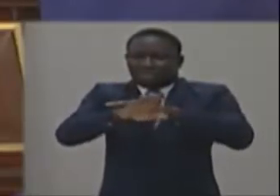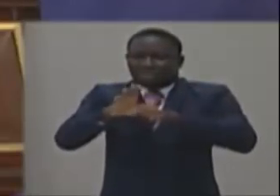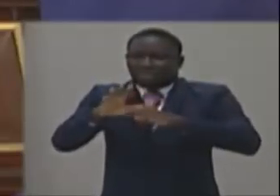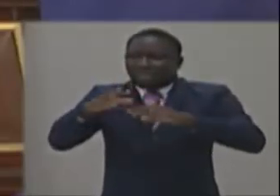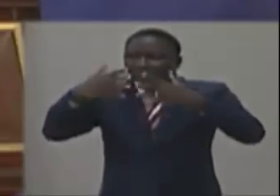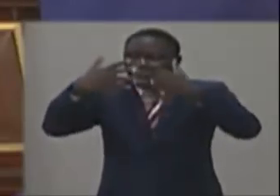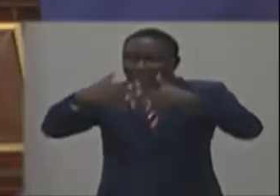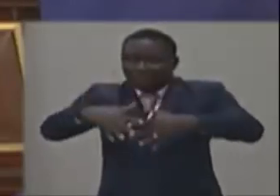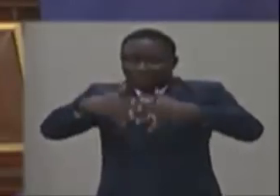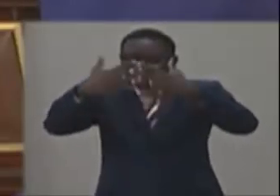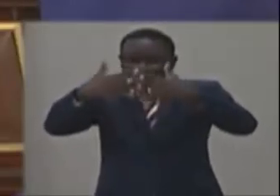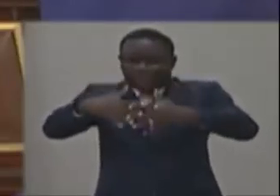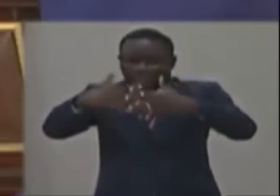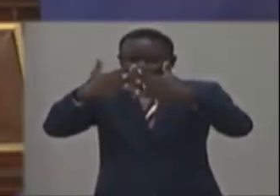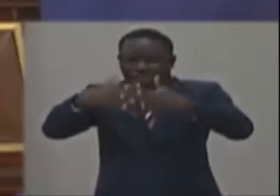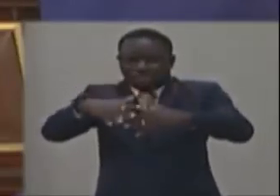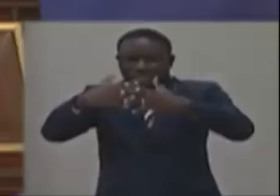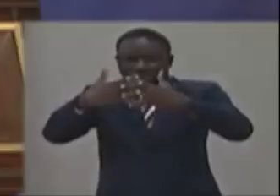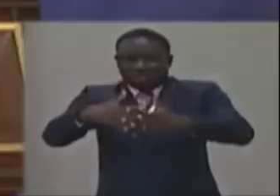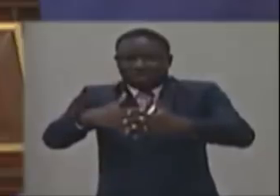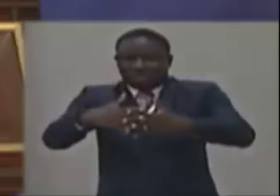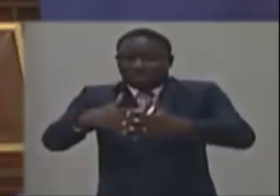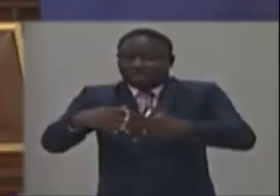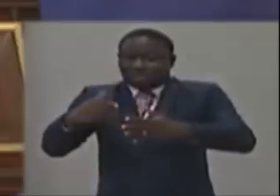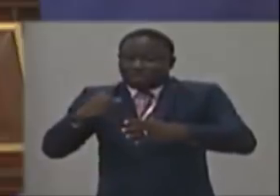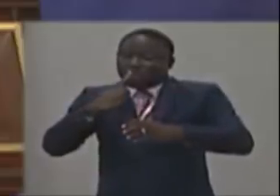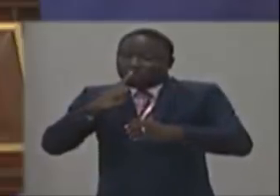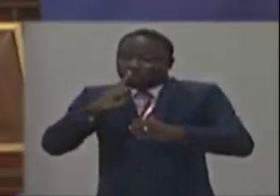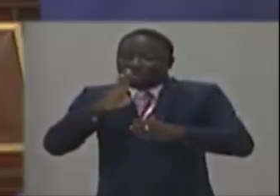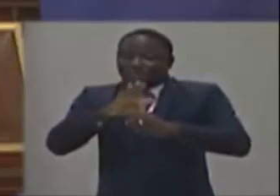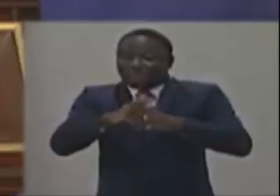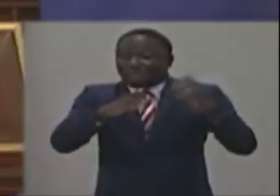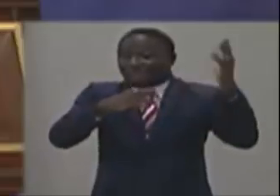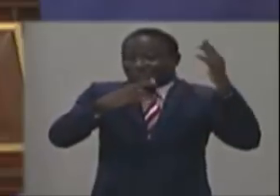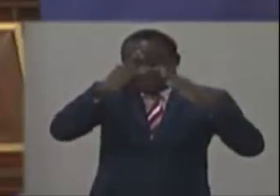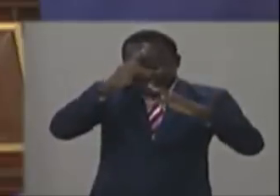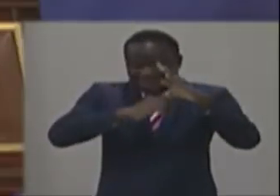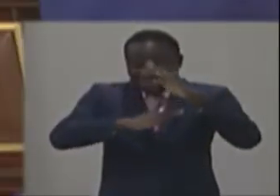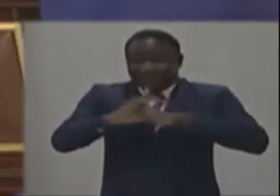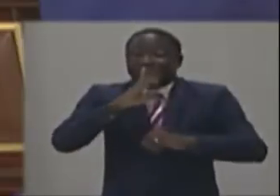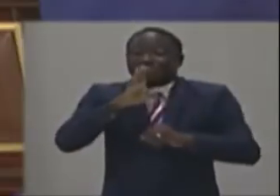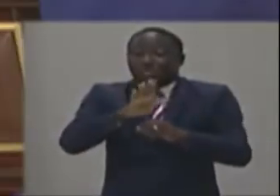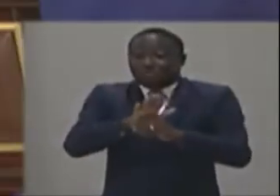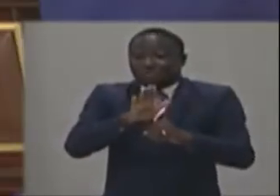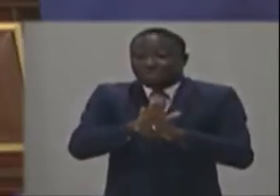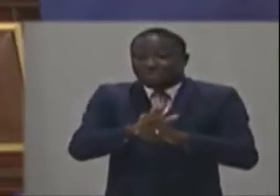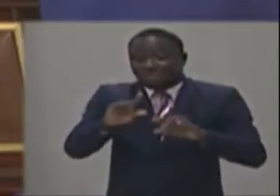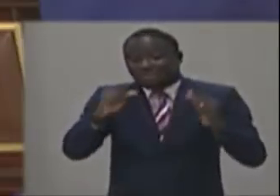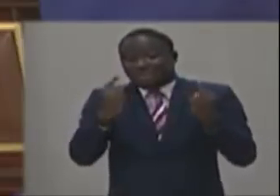dans la factory. Nous te respecter l'engagement, nous te prenons dans le secteur sous-traitance.